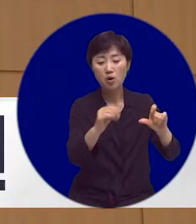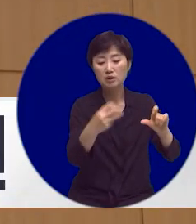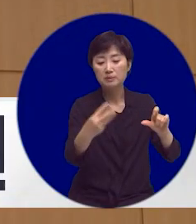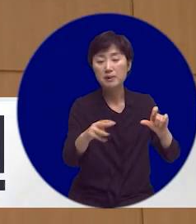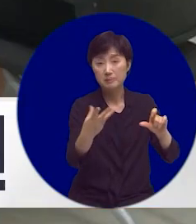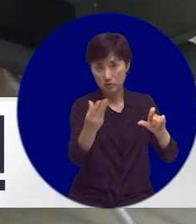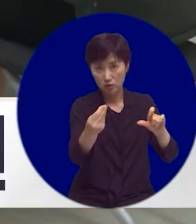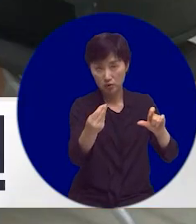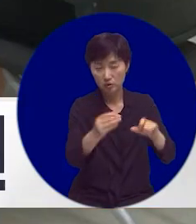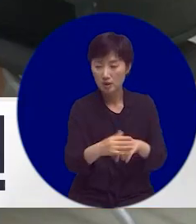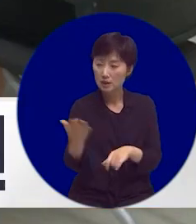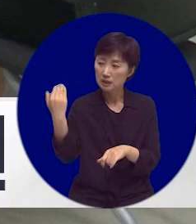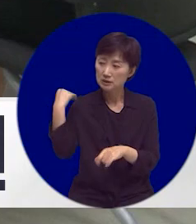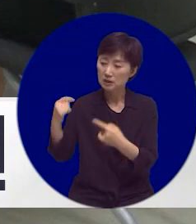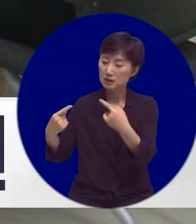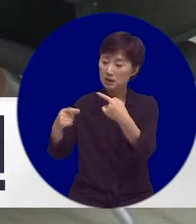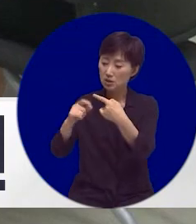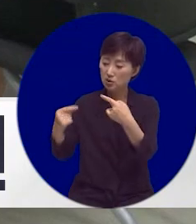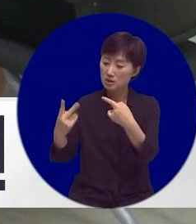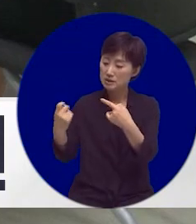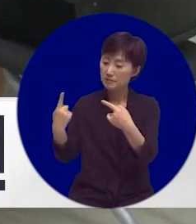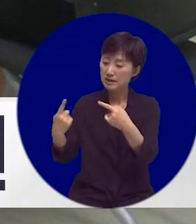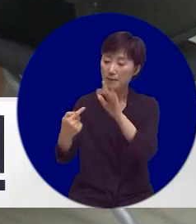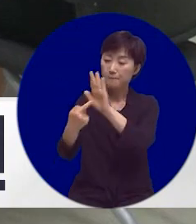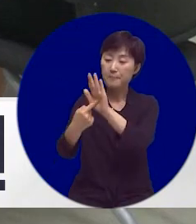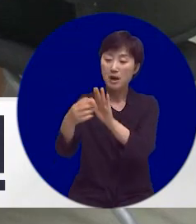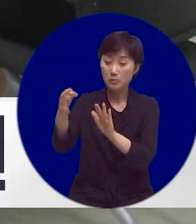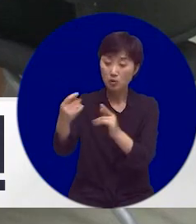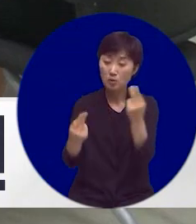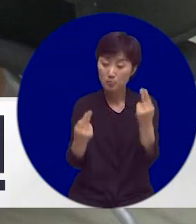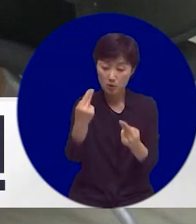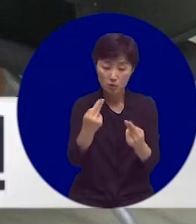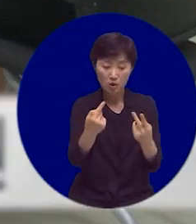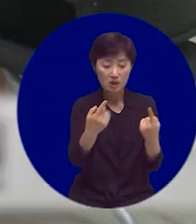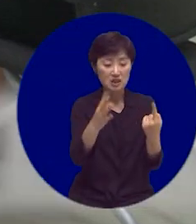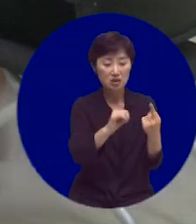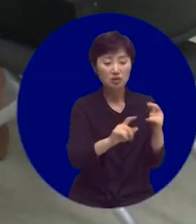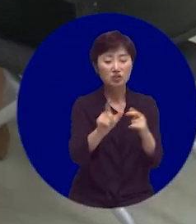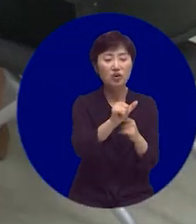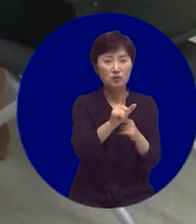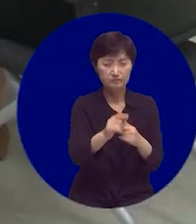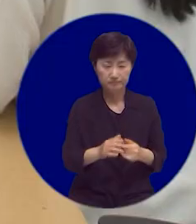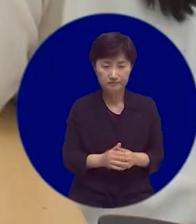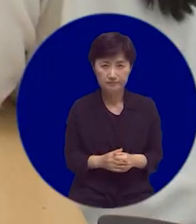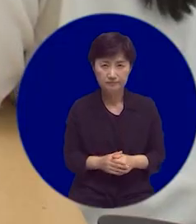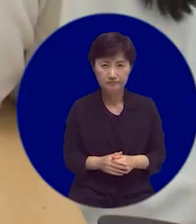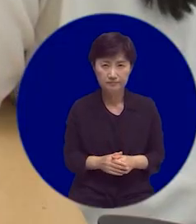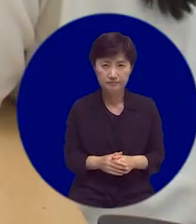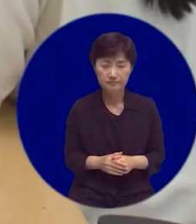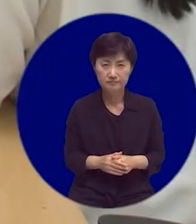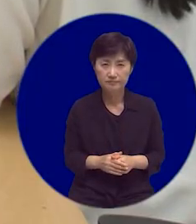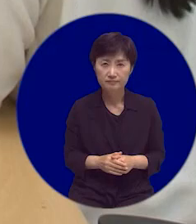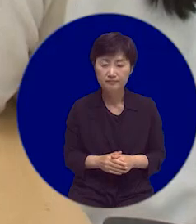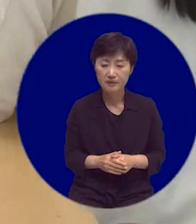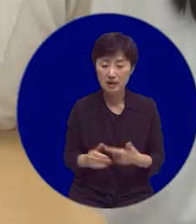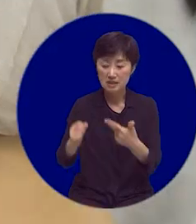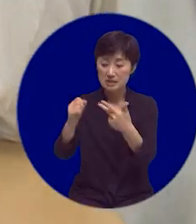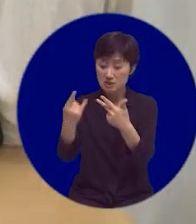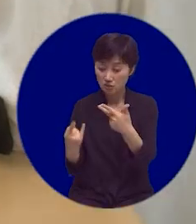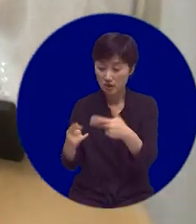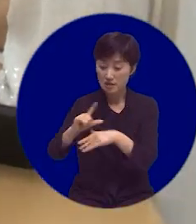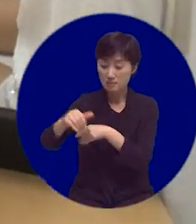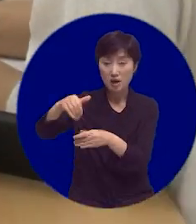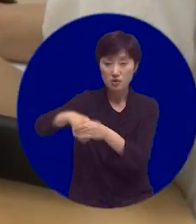5,300만 원으로 지난 1월 21일 공고된 금액보다 1억 2천만 원 증가했습니다. 제출해